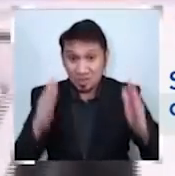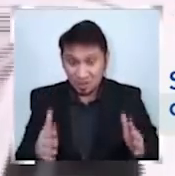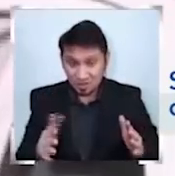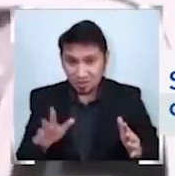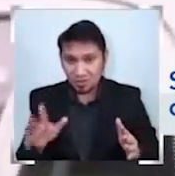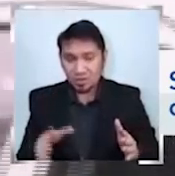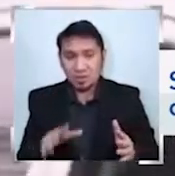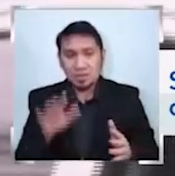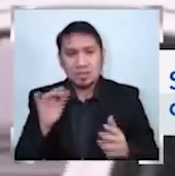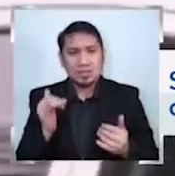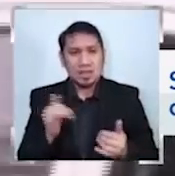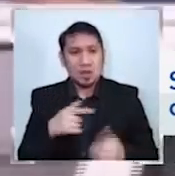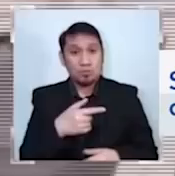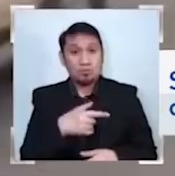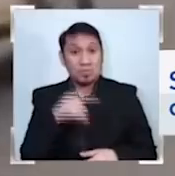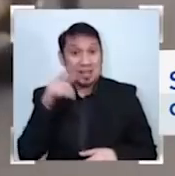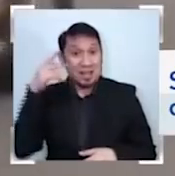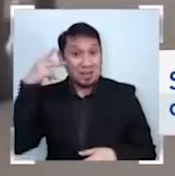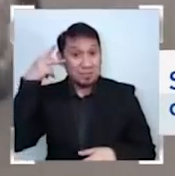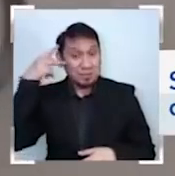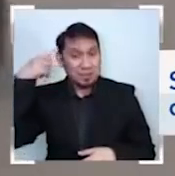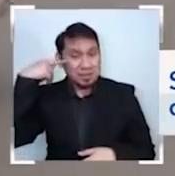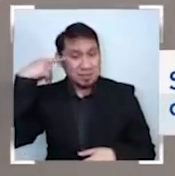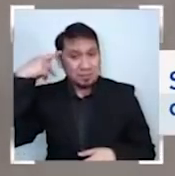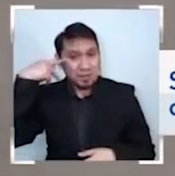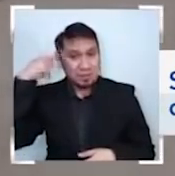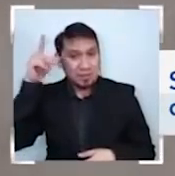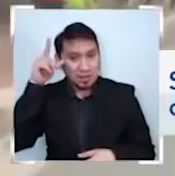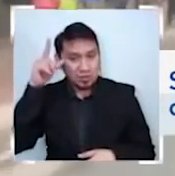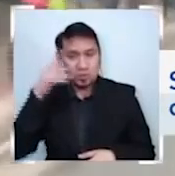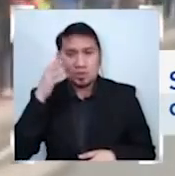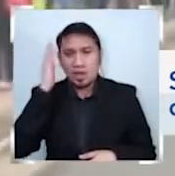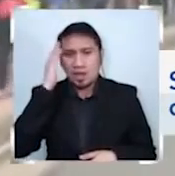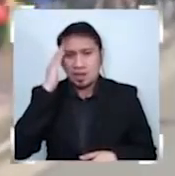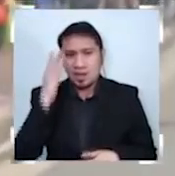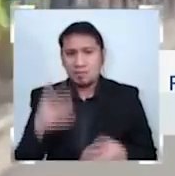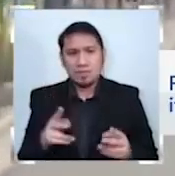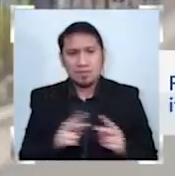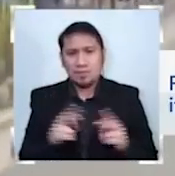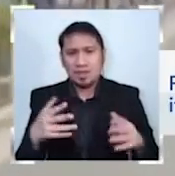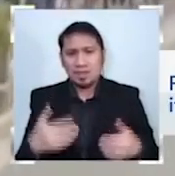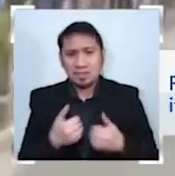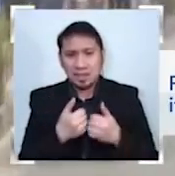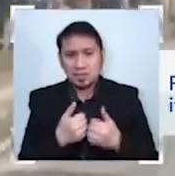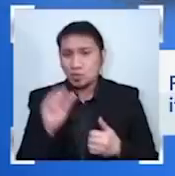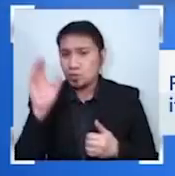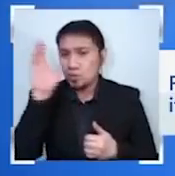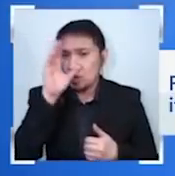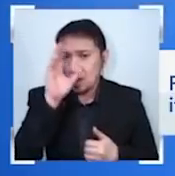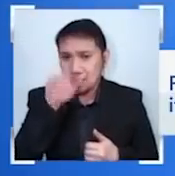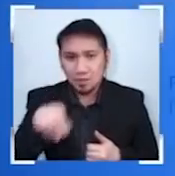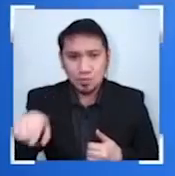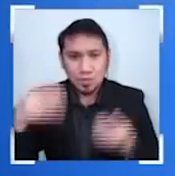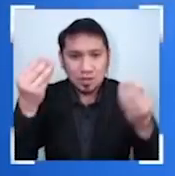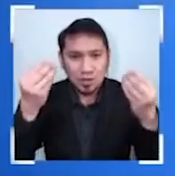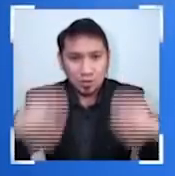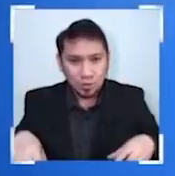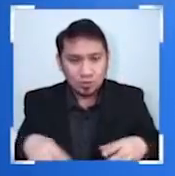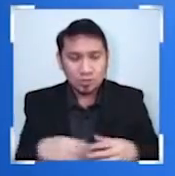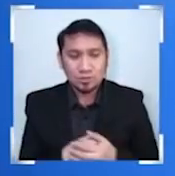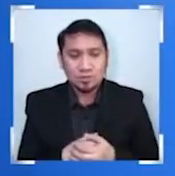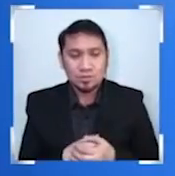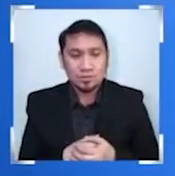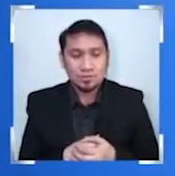Philippine National Police, alam niyang magiging malaking hamon sa mga otoridad ang paghahanap sa mga sabungero. Alam mo, pagka